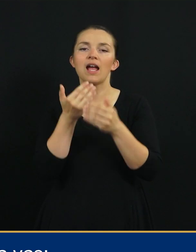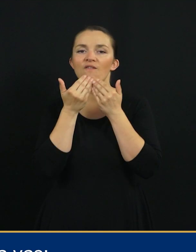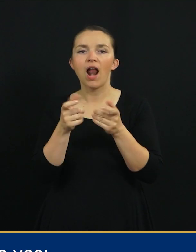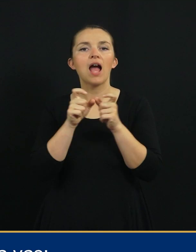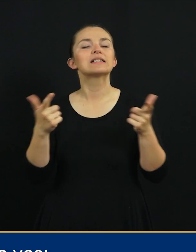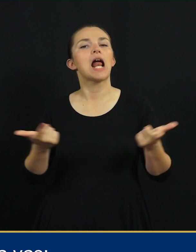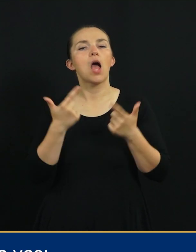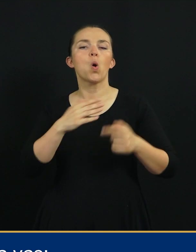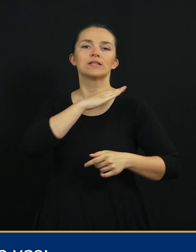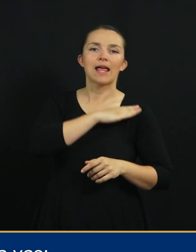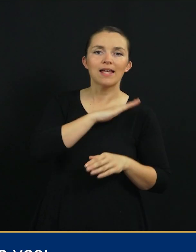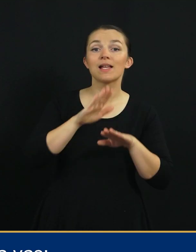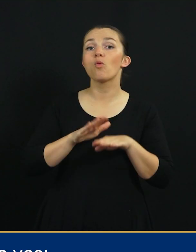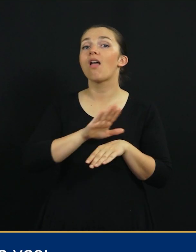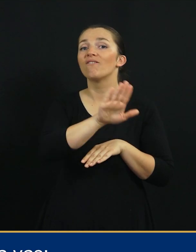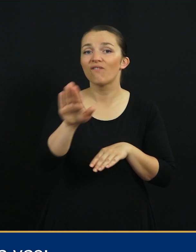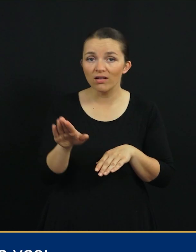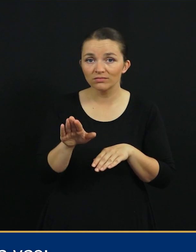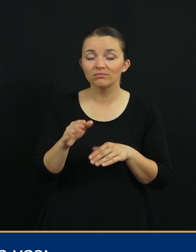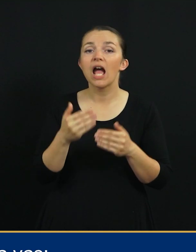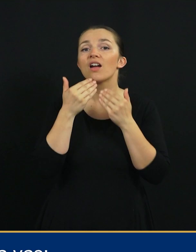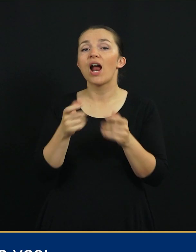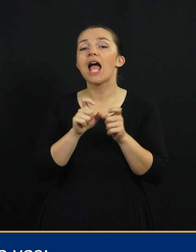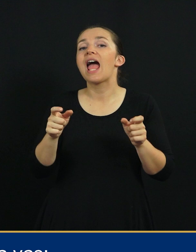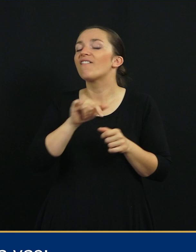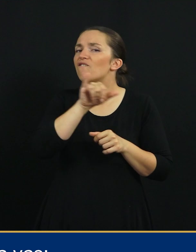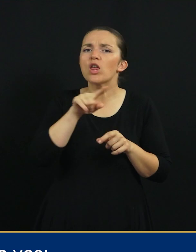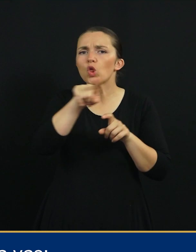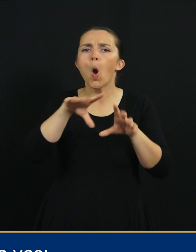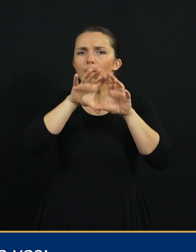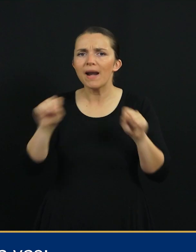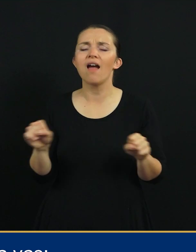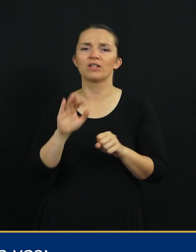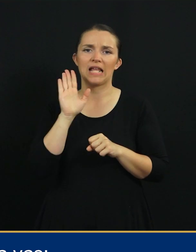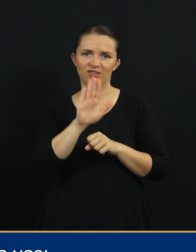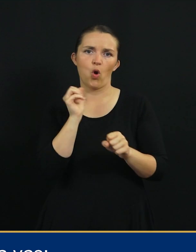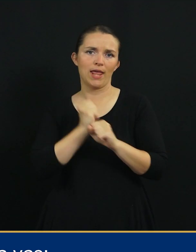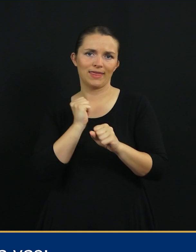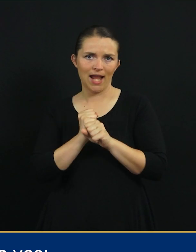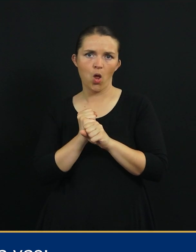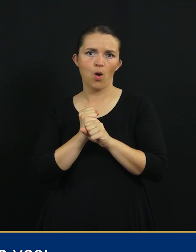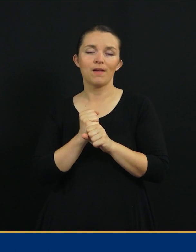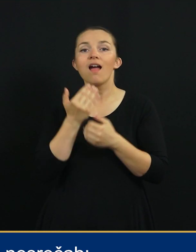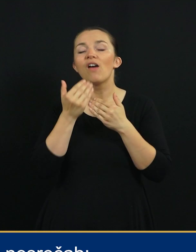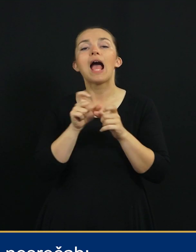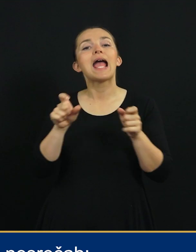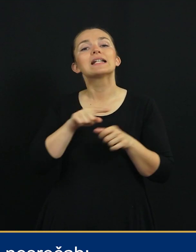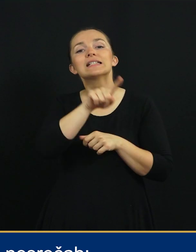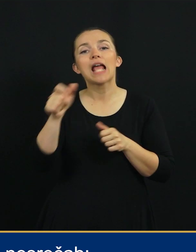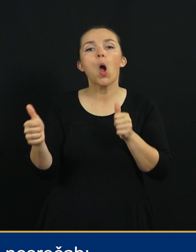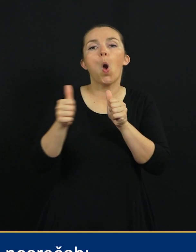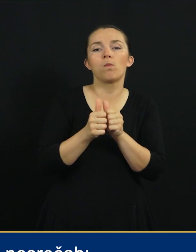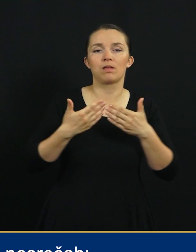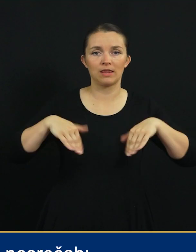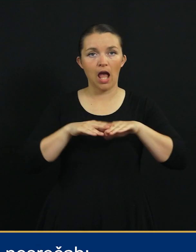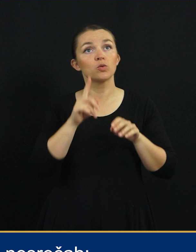Hvala, ker se lahko zanesemo na vas. Hvala, ker vedno opravite svoje delo. Hvala, ker ste ob nas